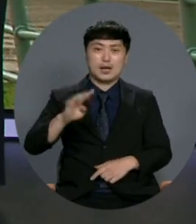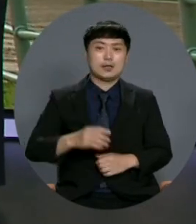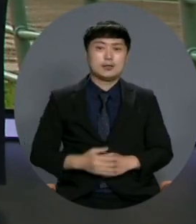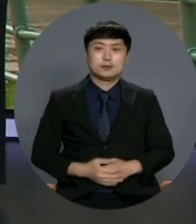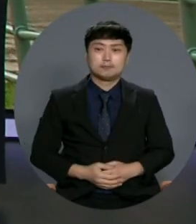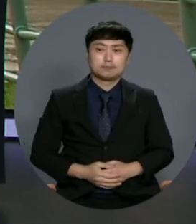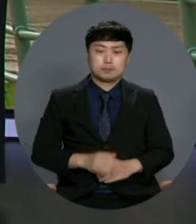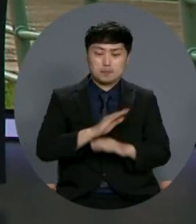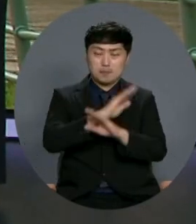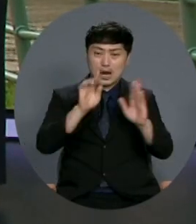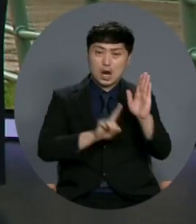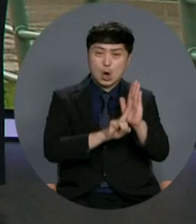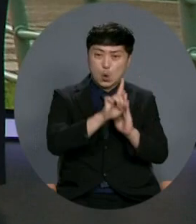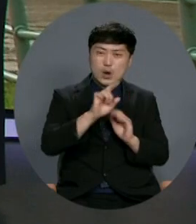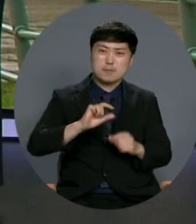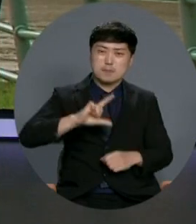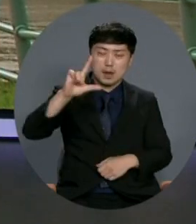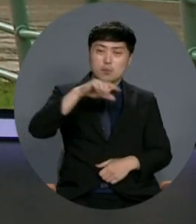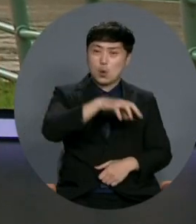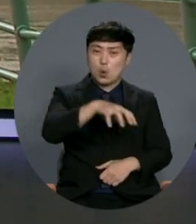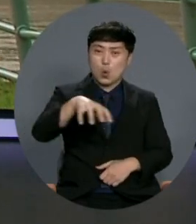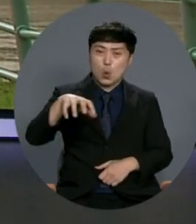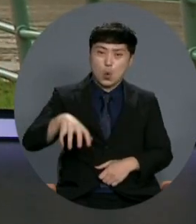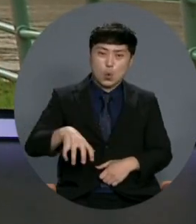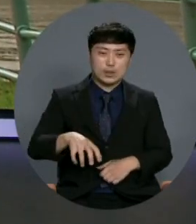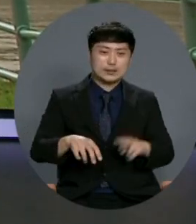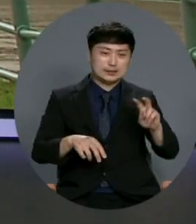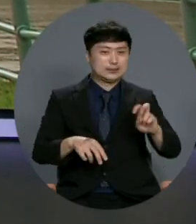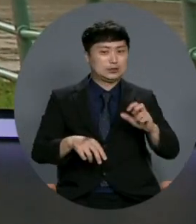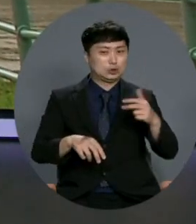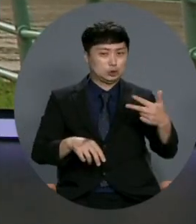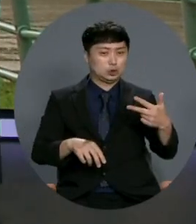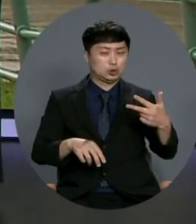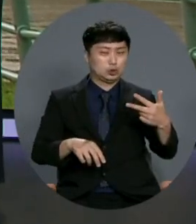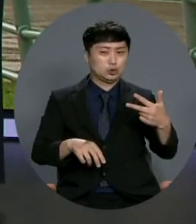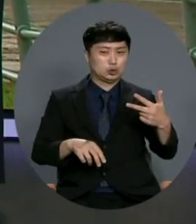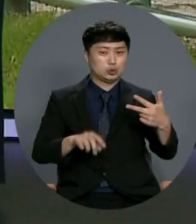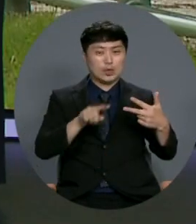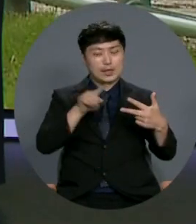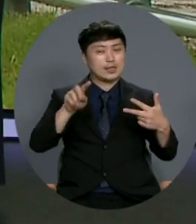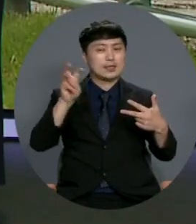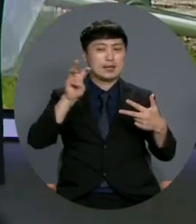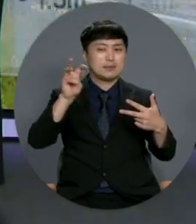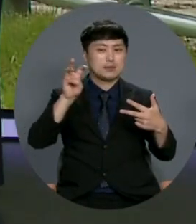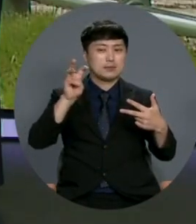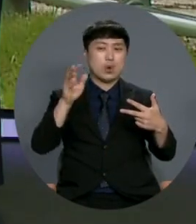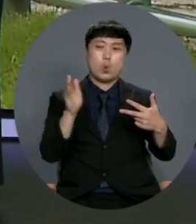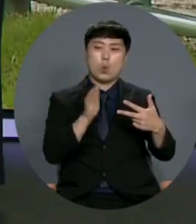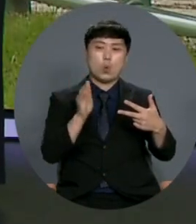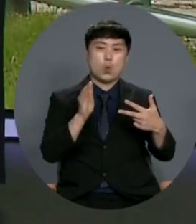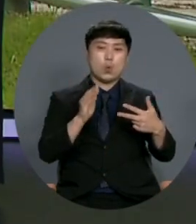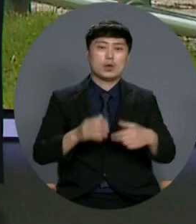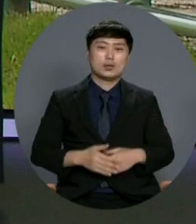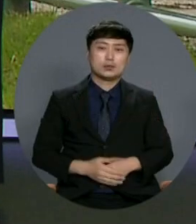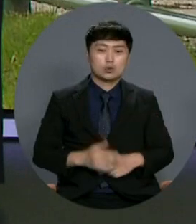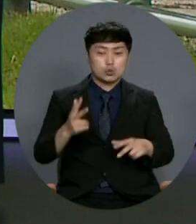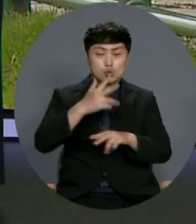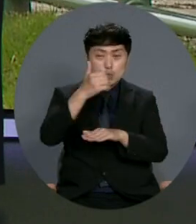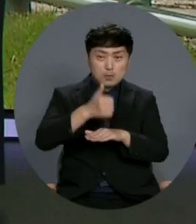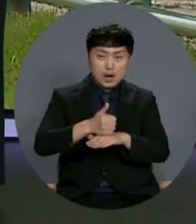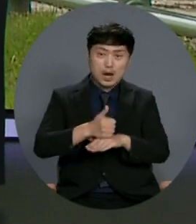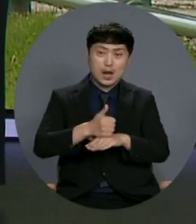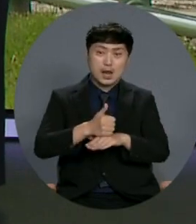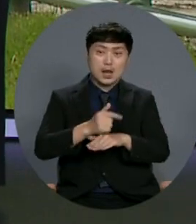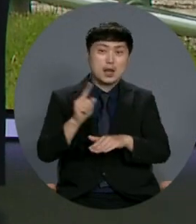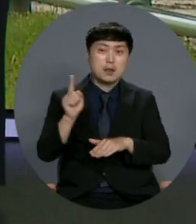출발합니다 낮에는 대부분 지역에서 29도 안팎 예상되며 30도를 밑돌겠습니다 이번 주말까지